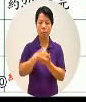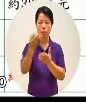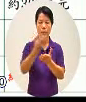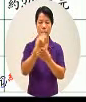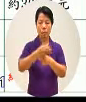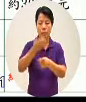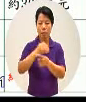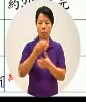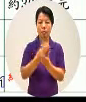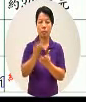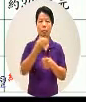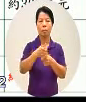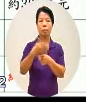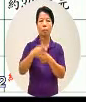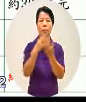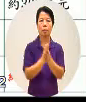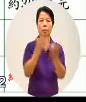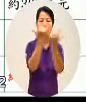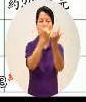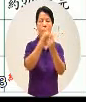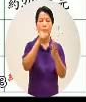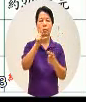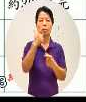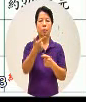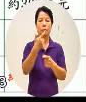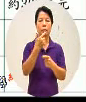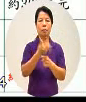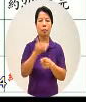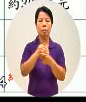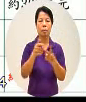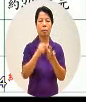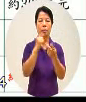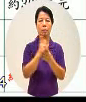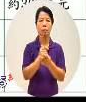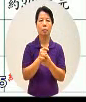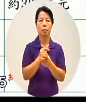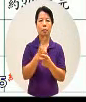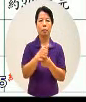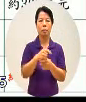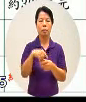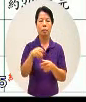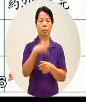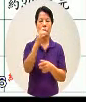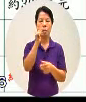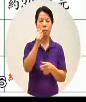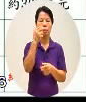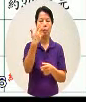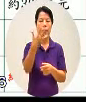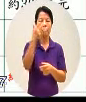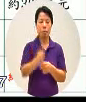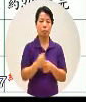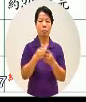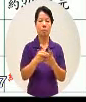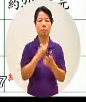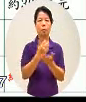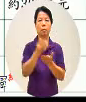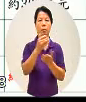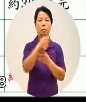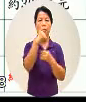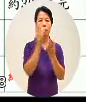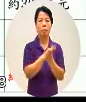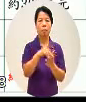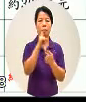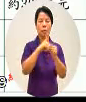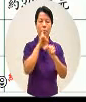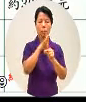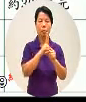分，台北市要还66亿，新北市要还458亿，台中市要还